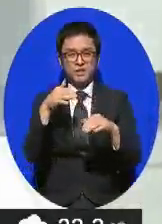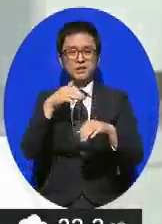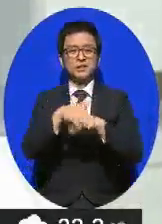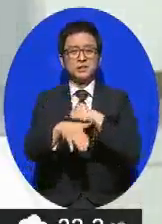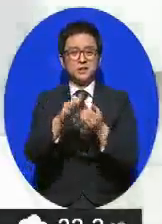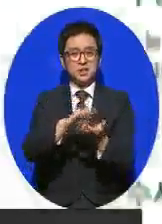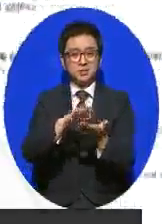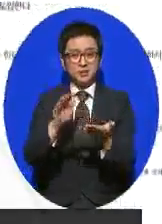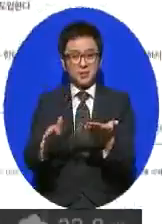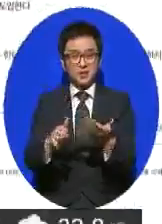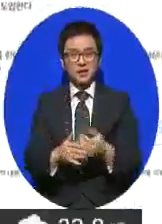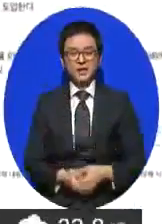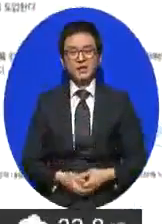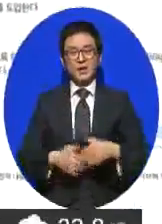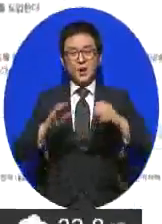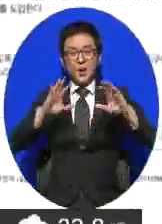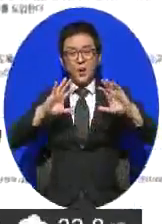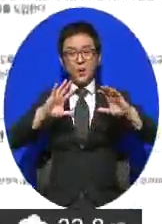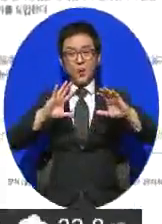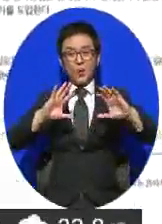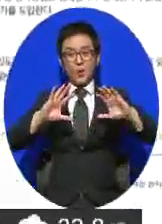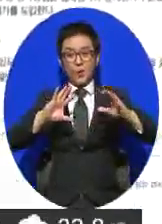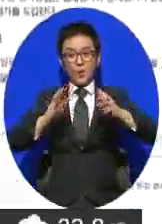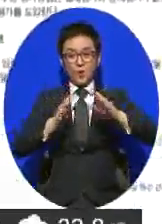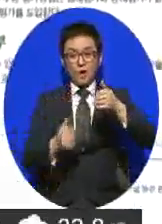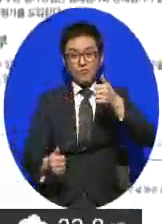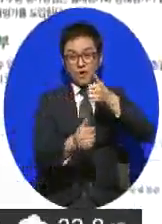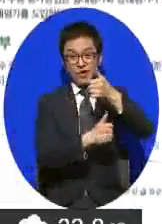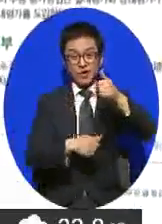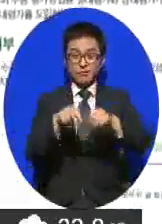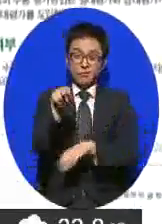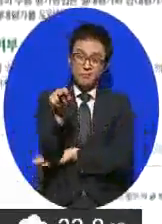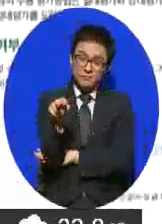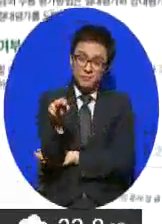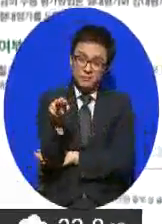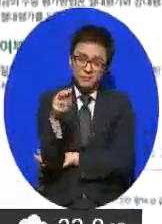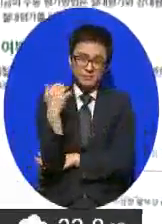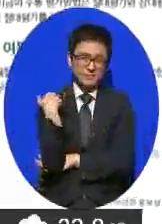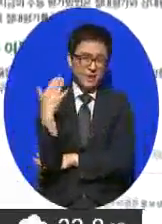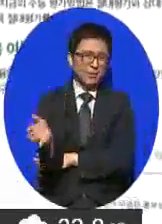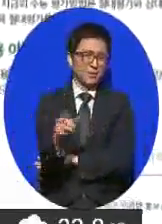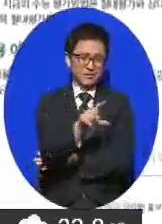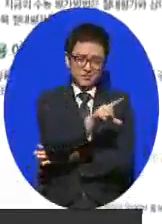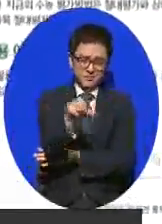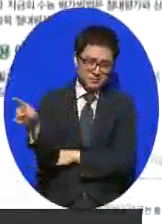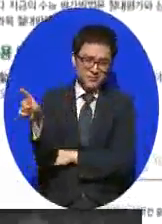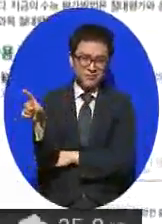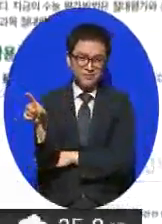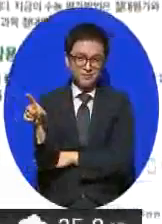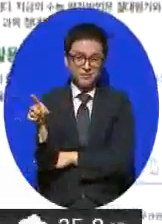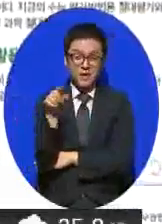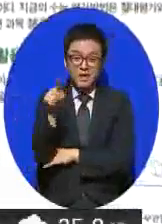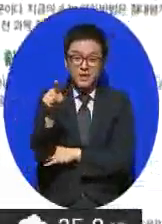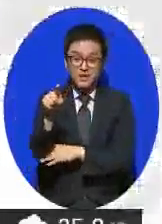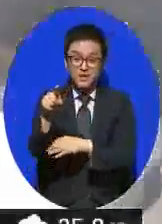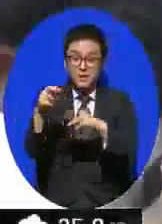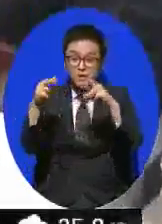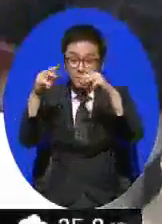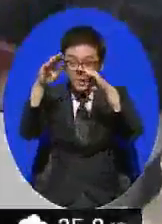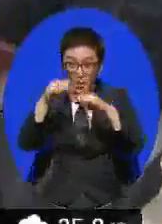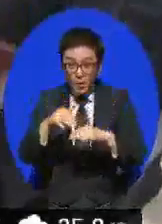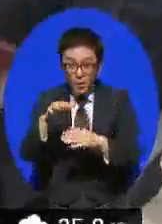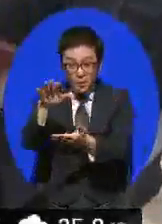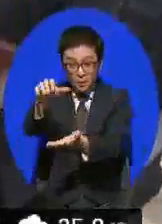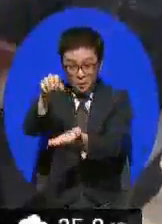때문입니다. 그거를 데이터화 해가지고 시민참여단체 자료를 제공한다든가 그런 거 없어요, 전혀.